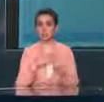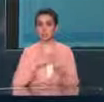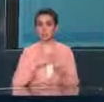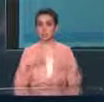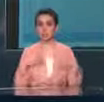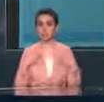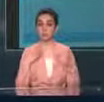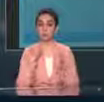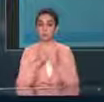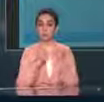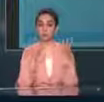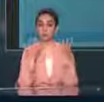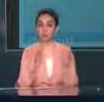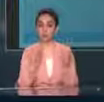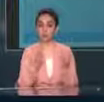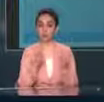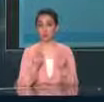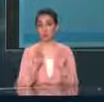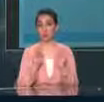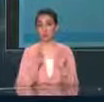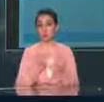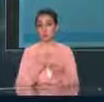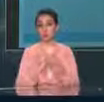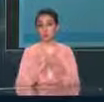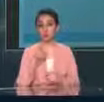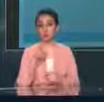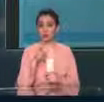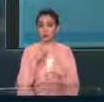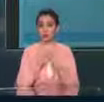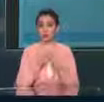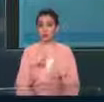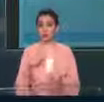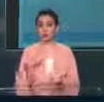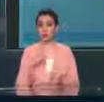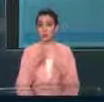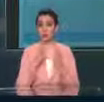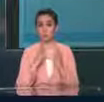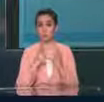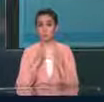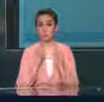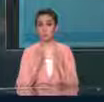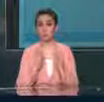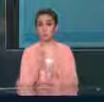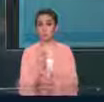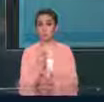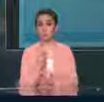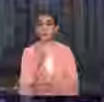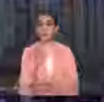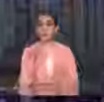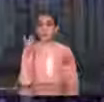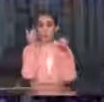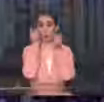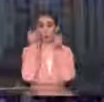каждый дне вно но тем не менее именно она нас определяет как людей воспитанных как